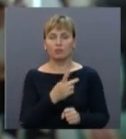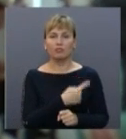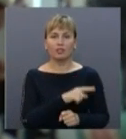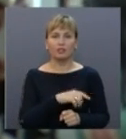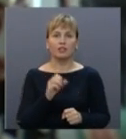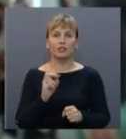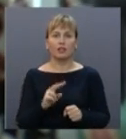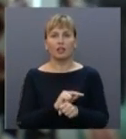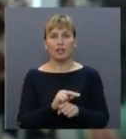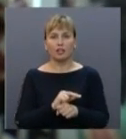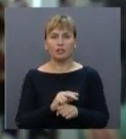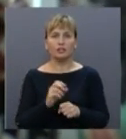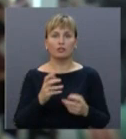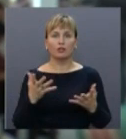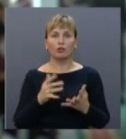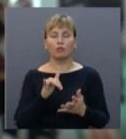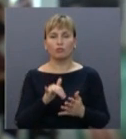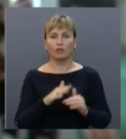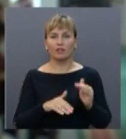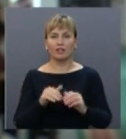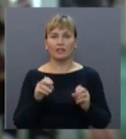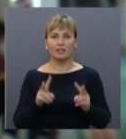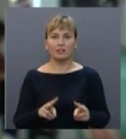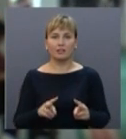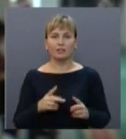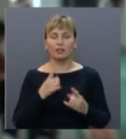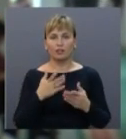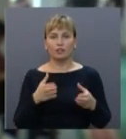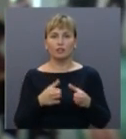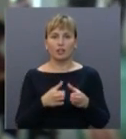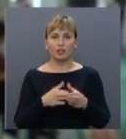он лечит, какой у него квалификация. Конечно же, коллеги свои будут